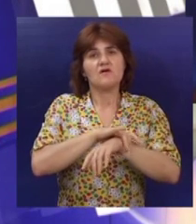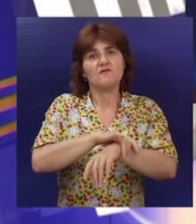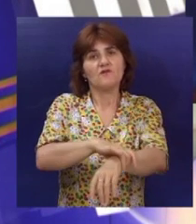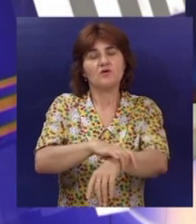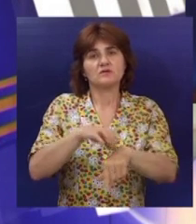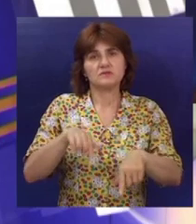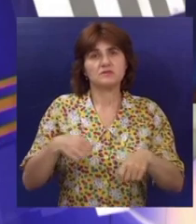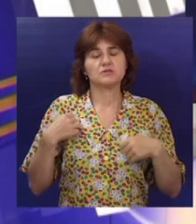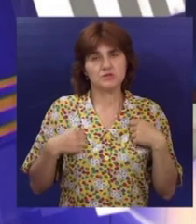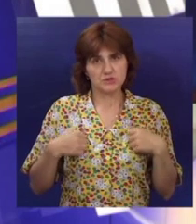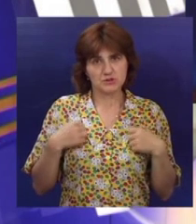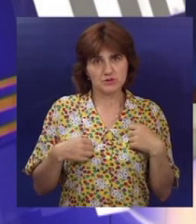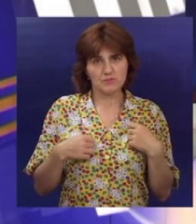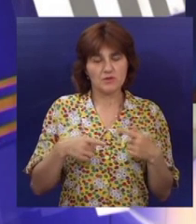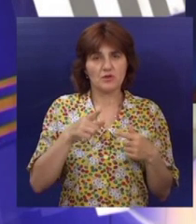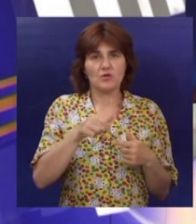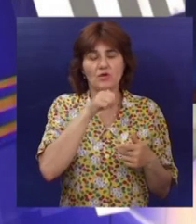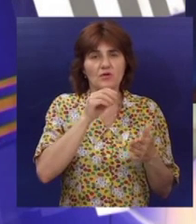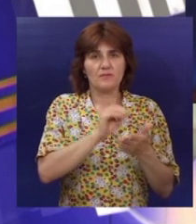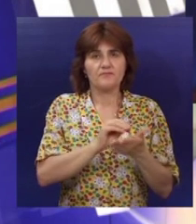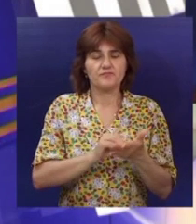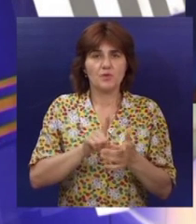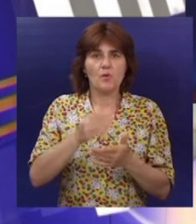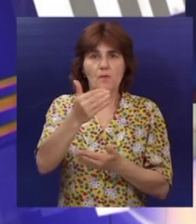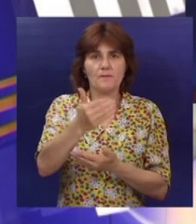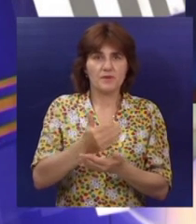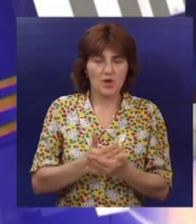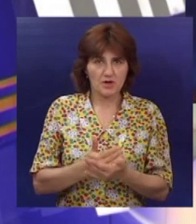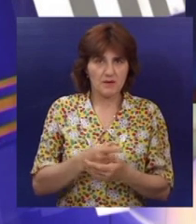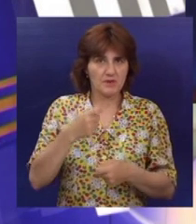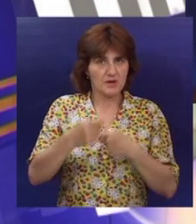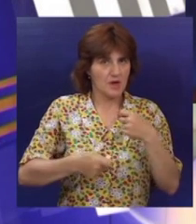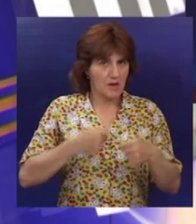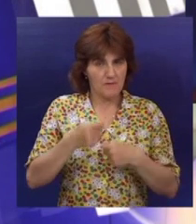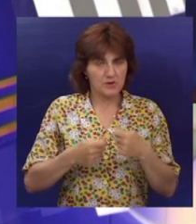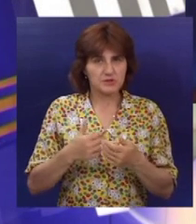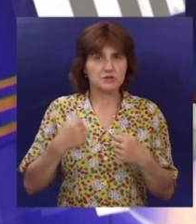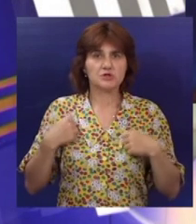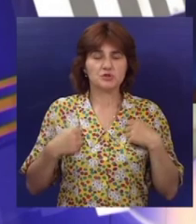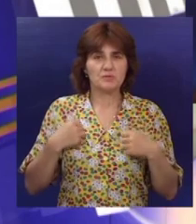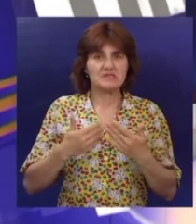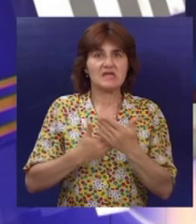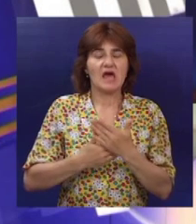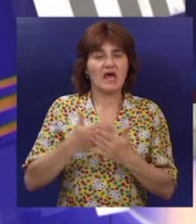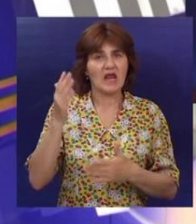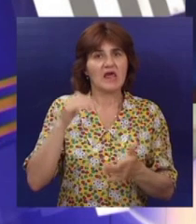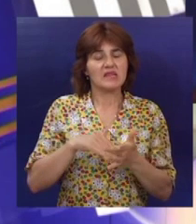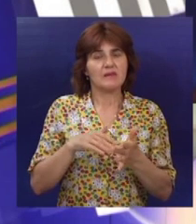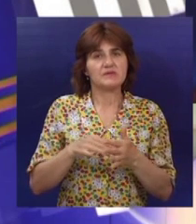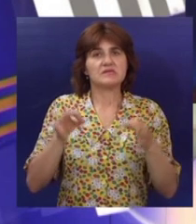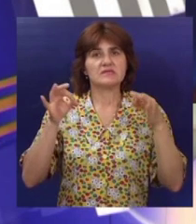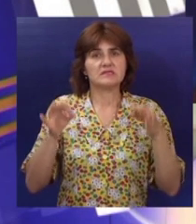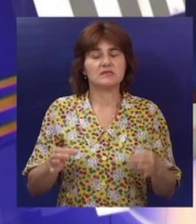a platforma budućeg zajedničkog delovanja uobličena je u programskoj deklaraciji Subotica grad sigurne